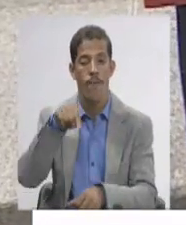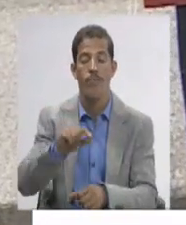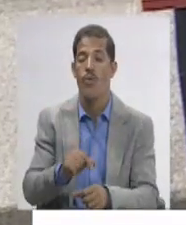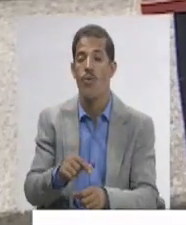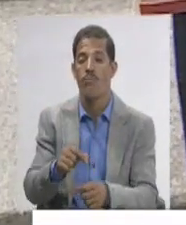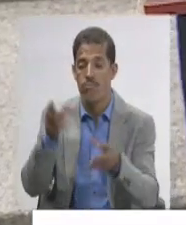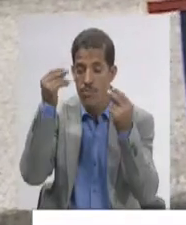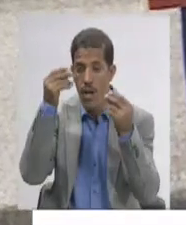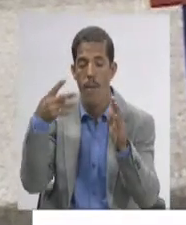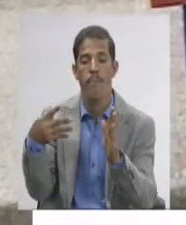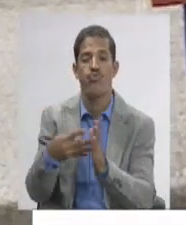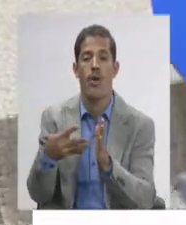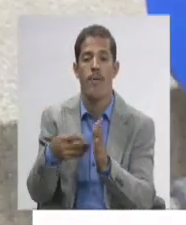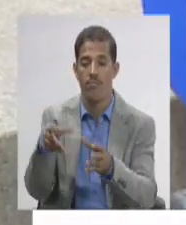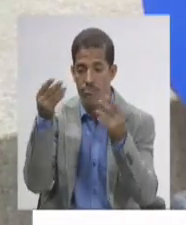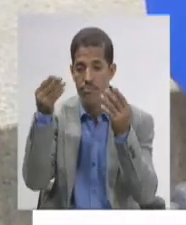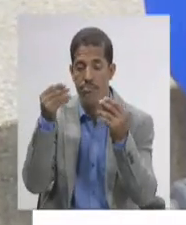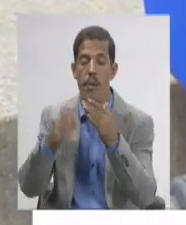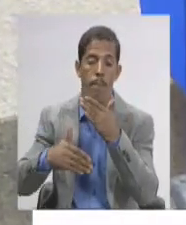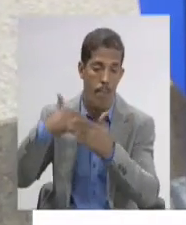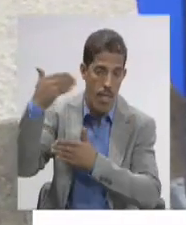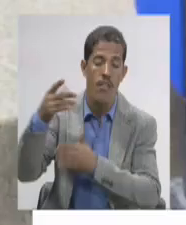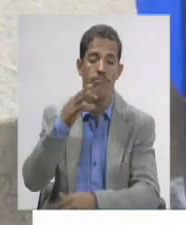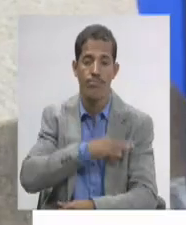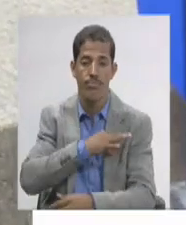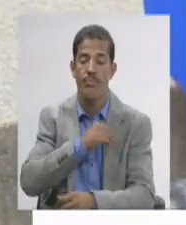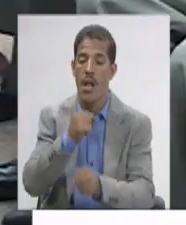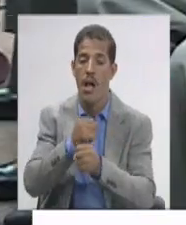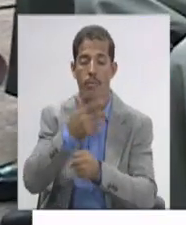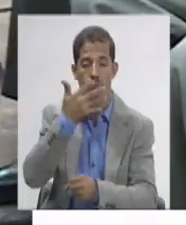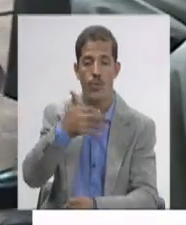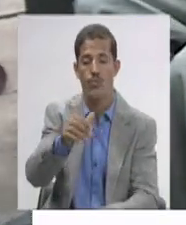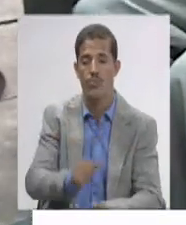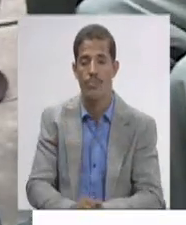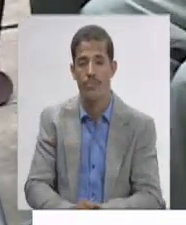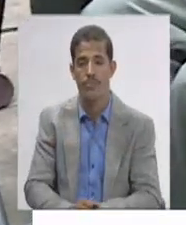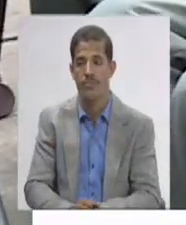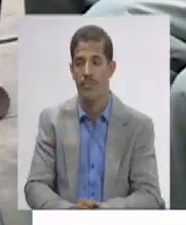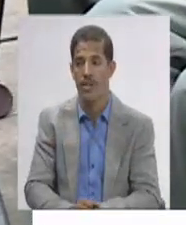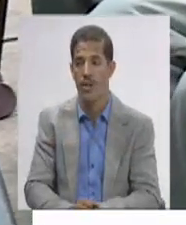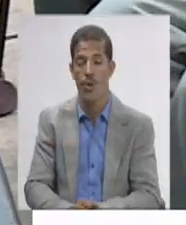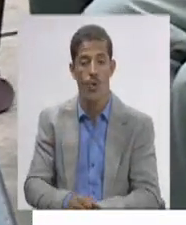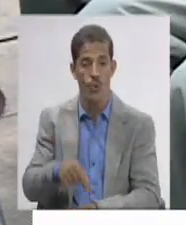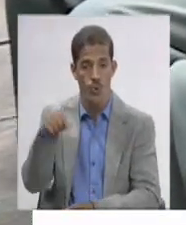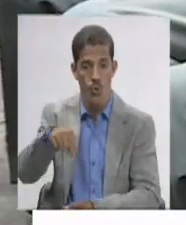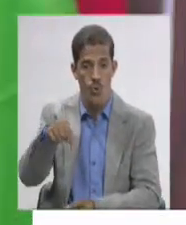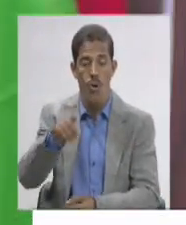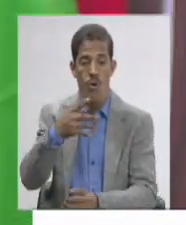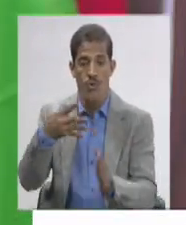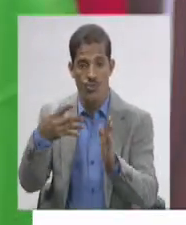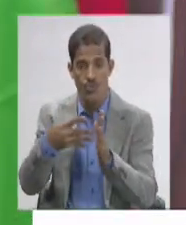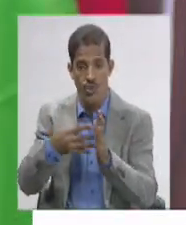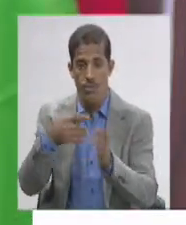داخل الكليه ستعود عليهم بالنفع الوفير خلال مسيرتهم المهنيه ان نشاطات الكليه